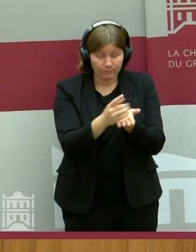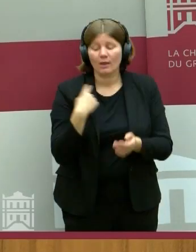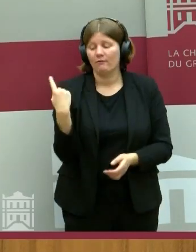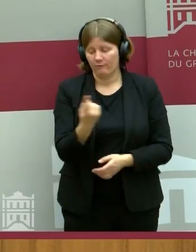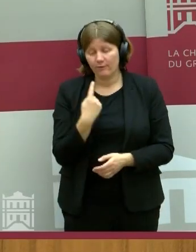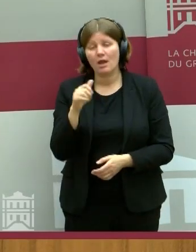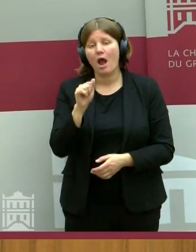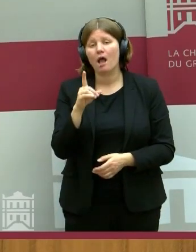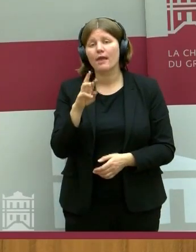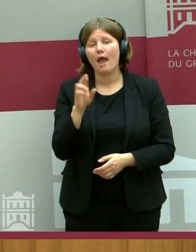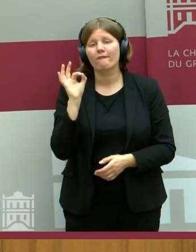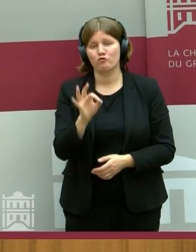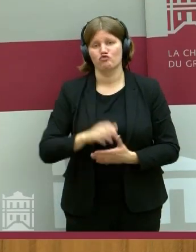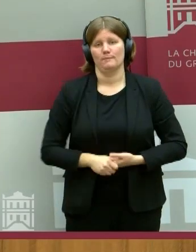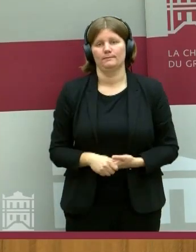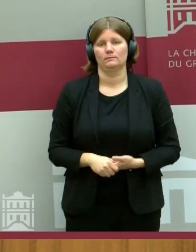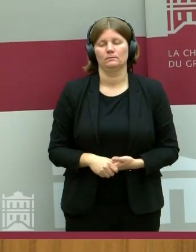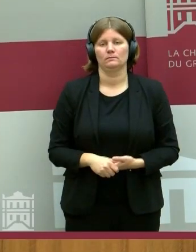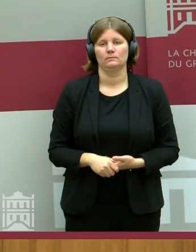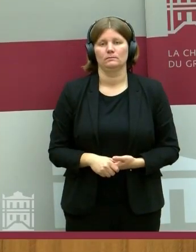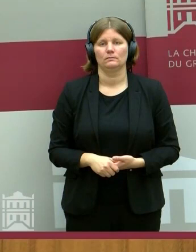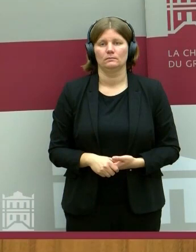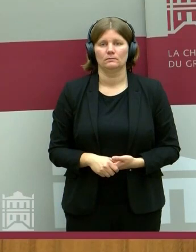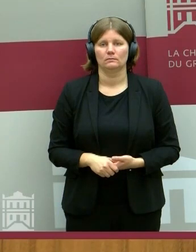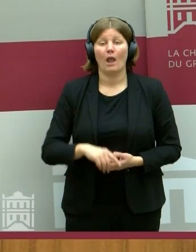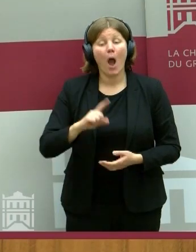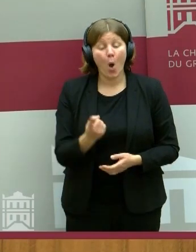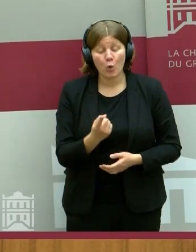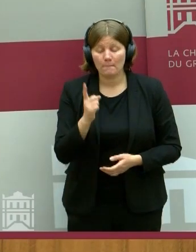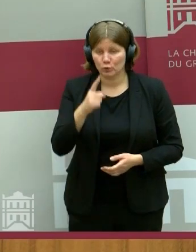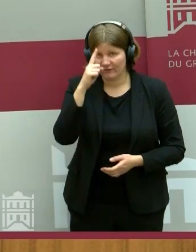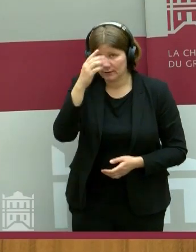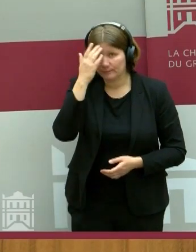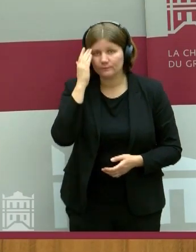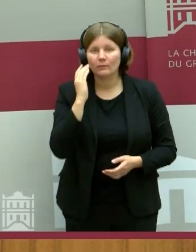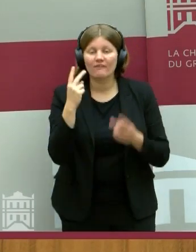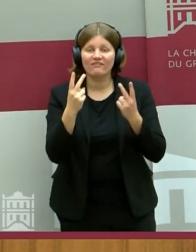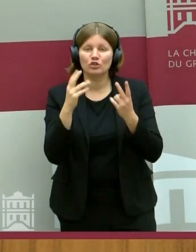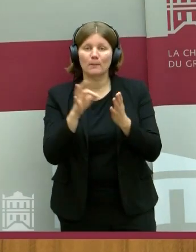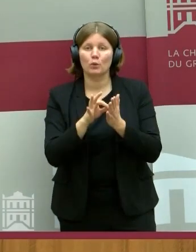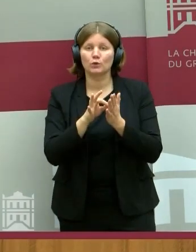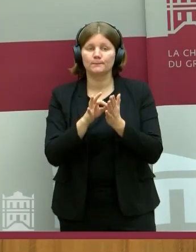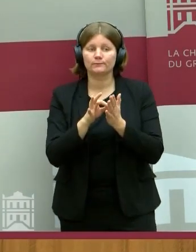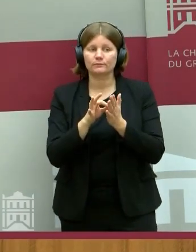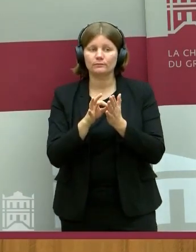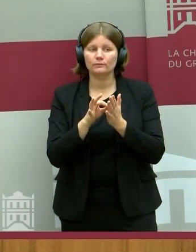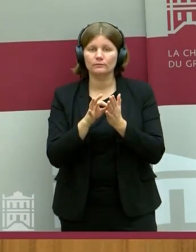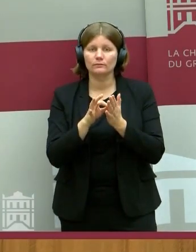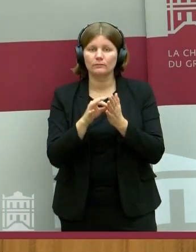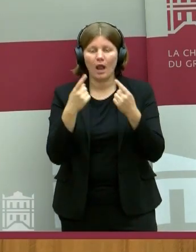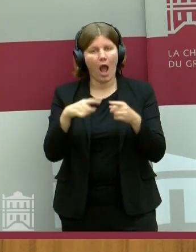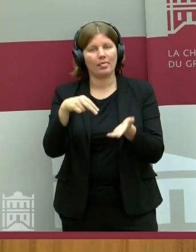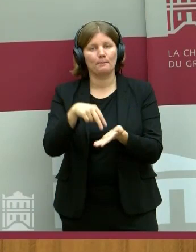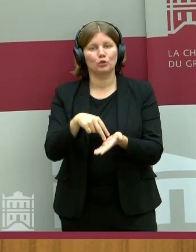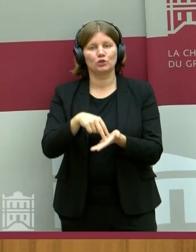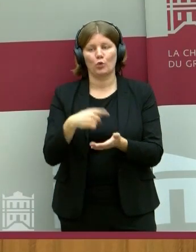wären du dafür. Wir haben noch, weißt du, und das ist auch ein wichtiger Punkt, eine ganz andere